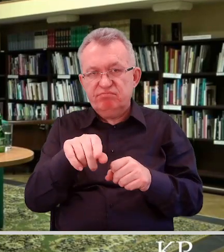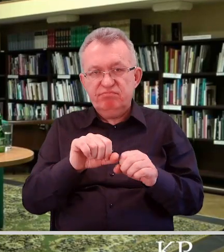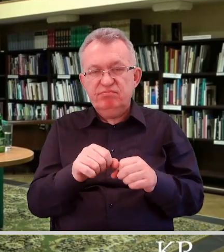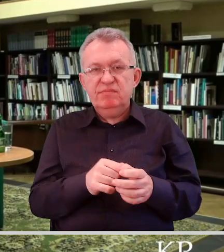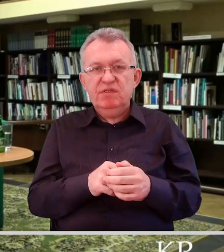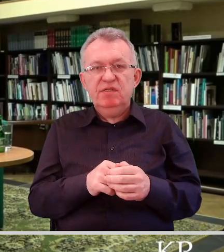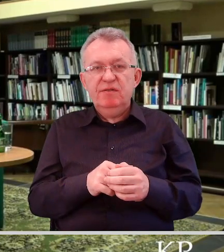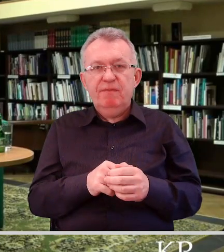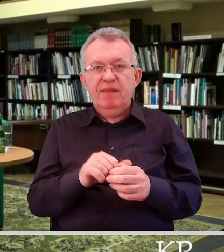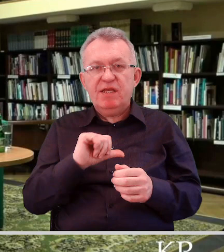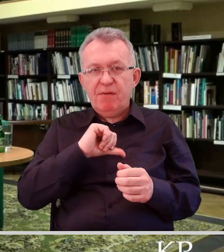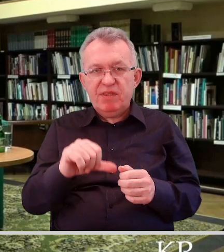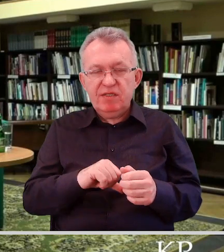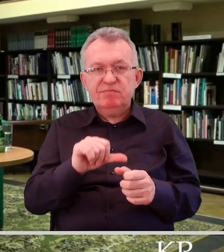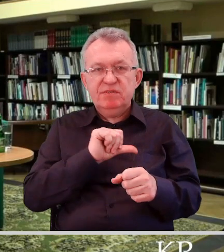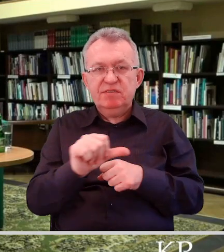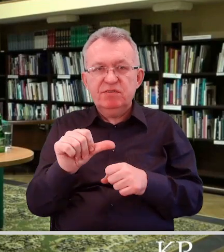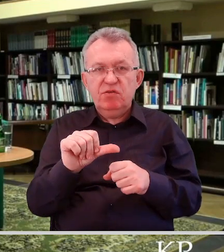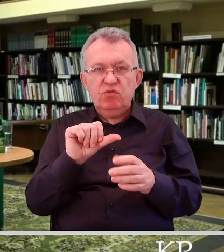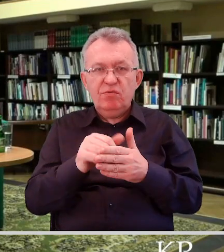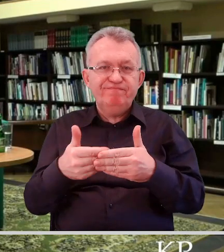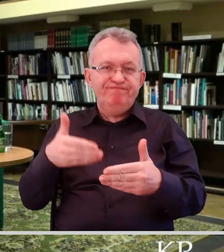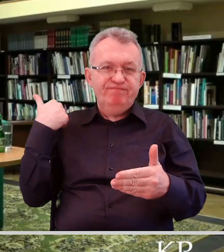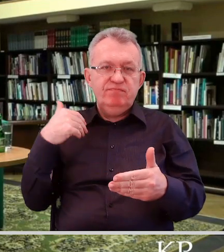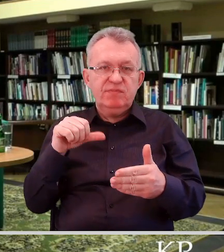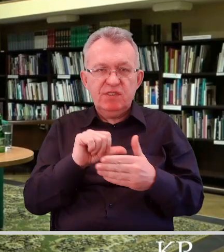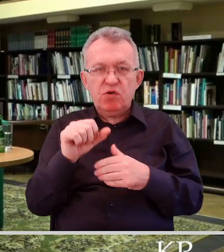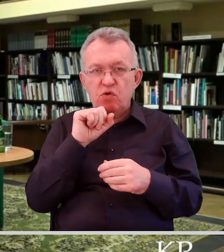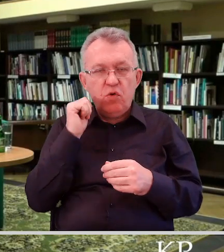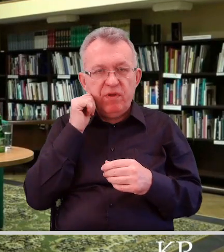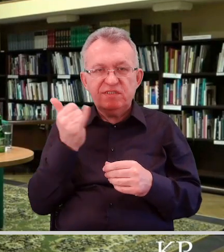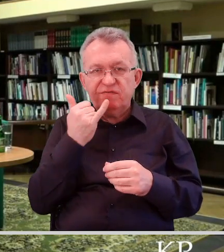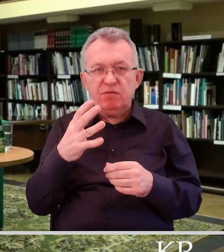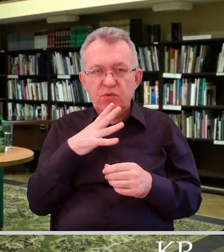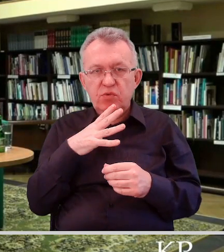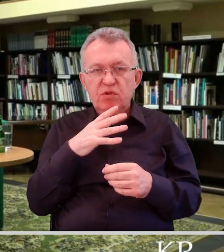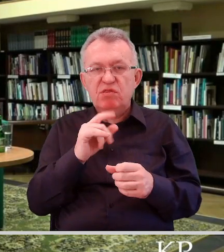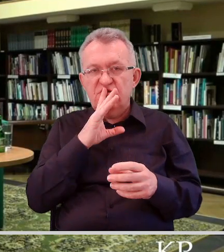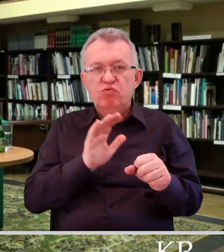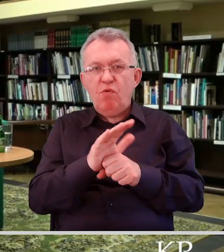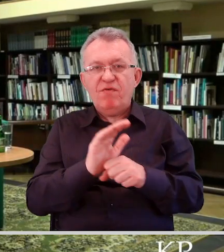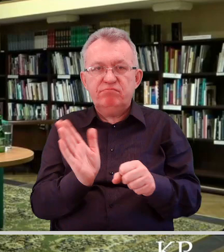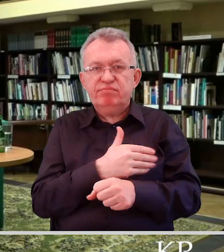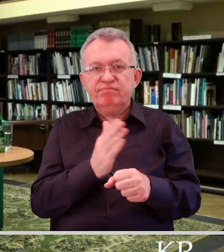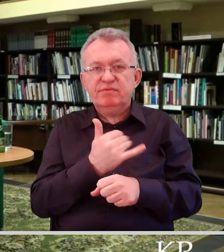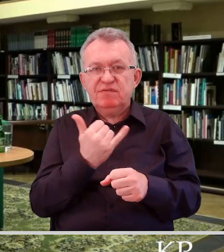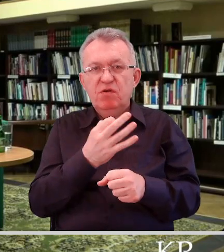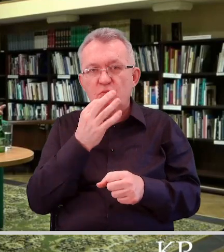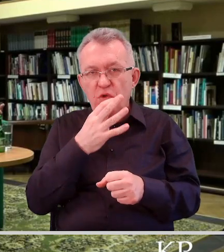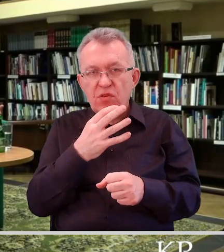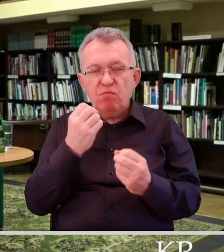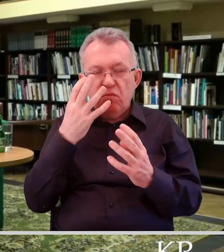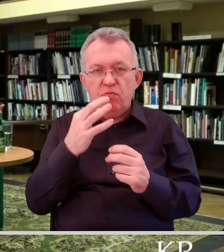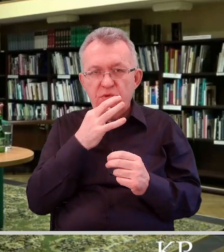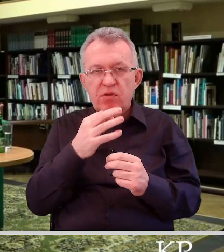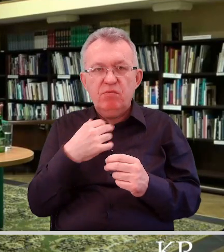myślę o takim kapitalizmie w ogóle do tyłu wręcz, czyli o tym, że kobieta się zawsze traktowała jak rodzaj towaru i że ta młodość i ten kult